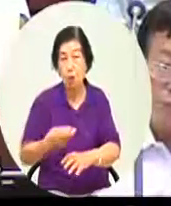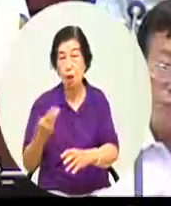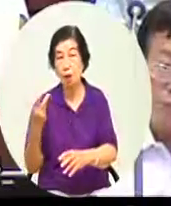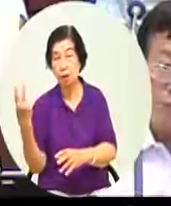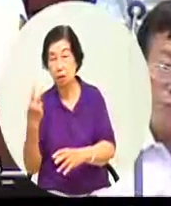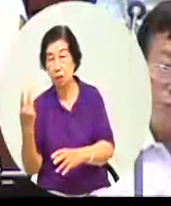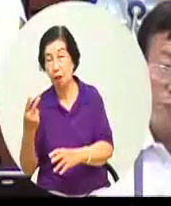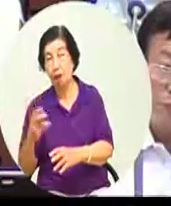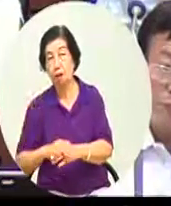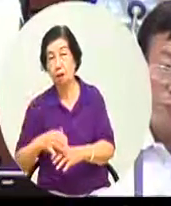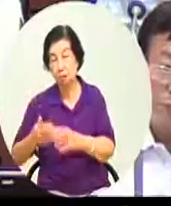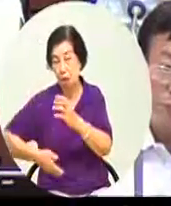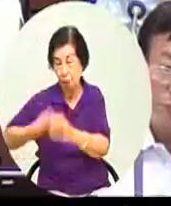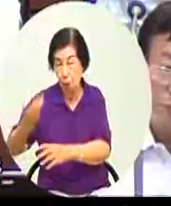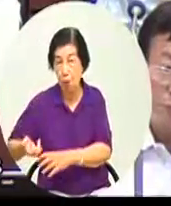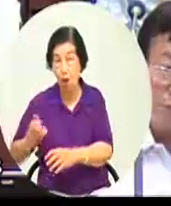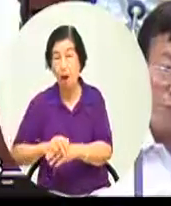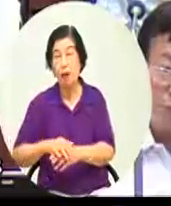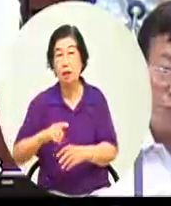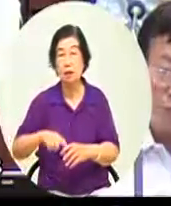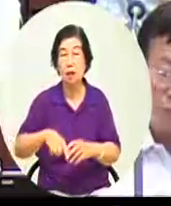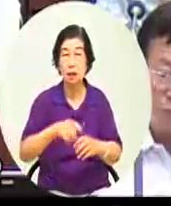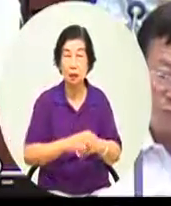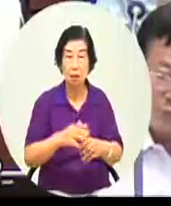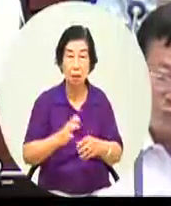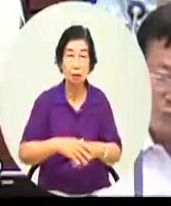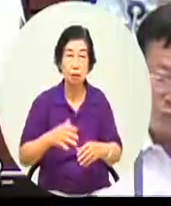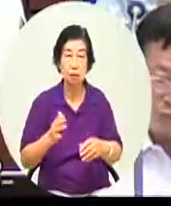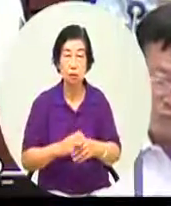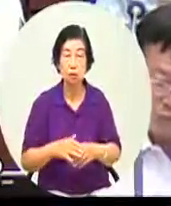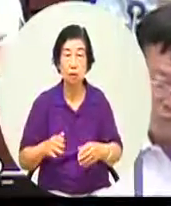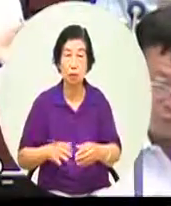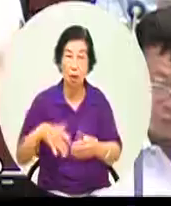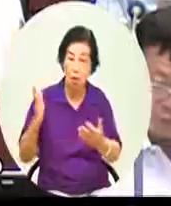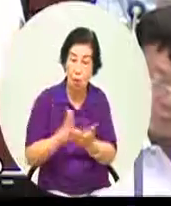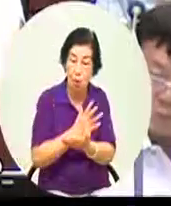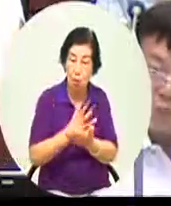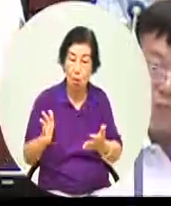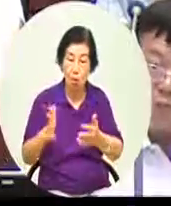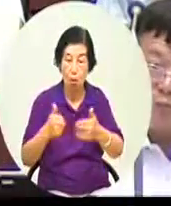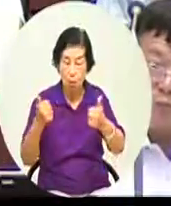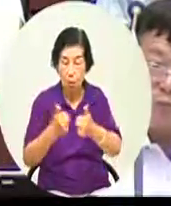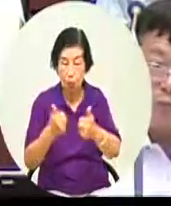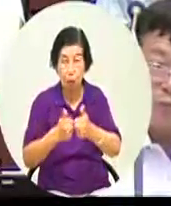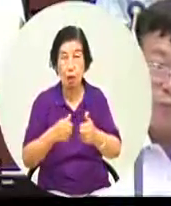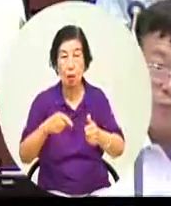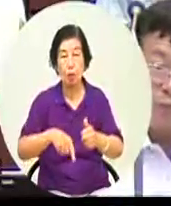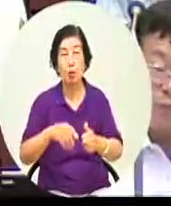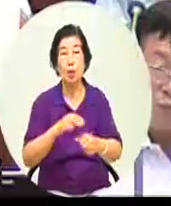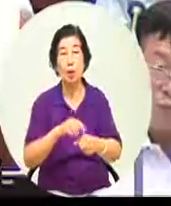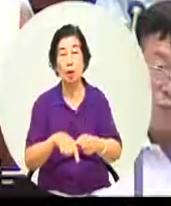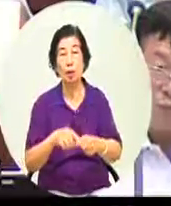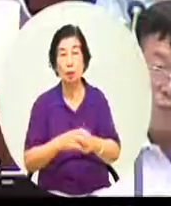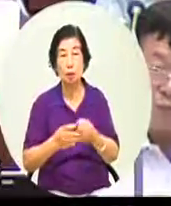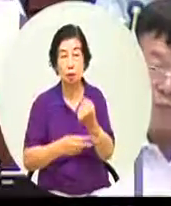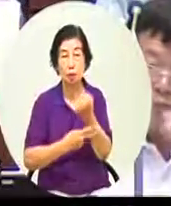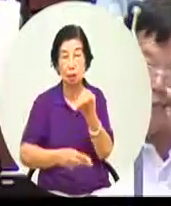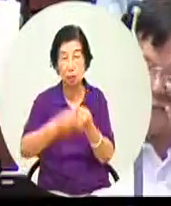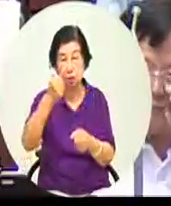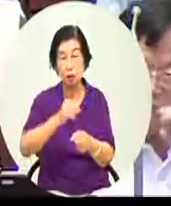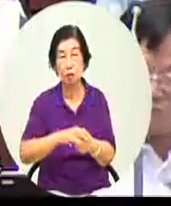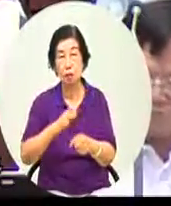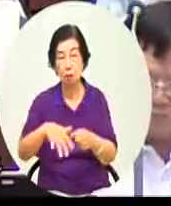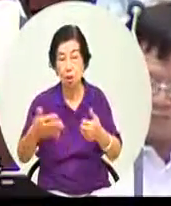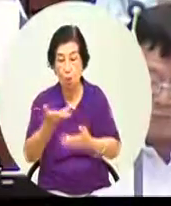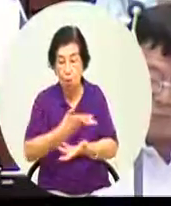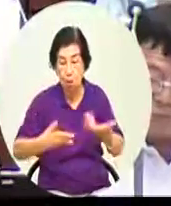观光协会休闲协会的理事长啊，各有地方一寡里长啦哈，这个是在我来之前他们就开始有进行了一些沟通。那除